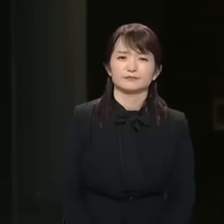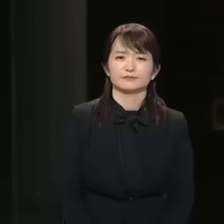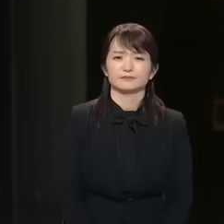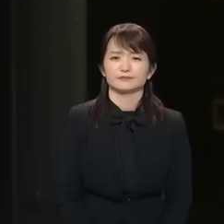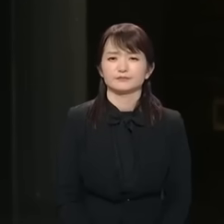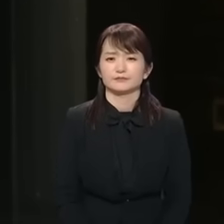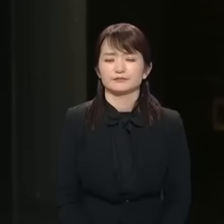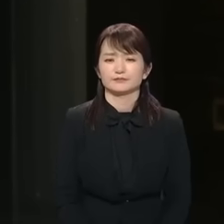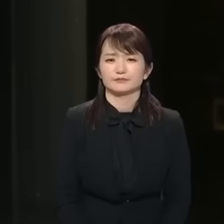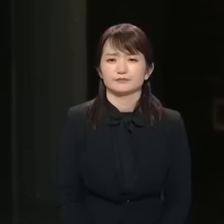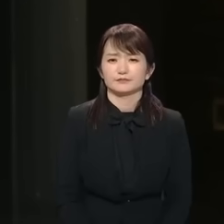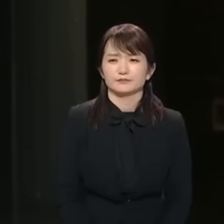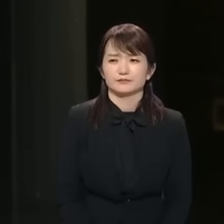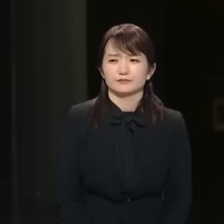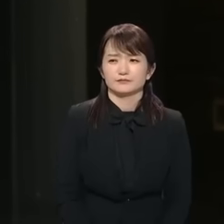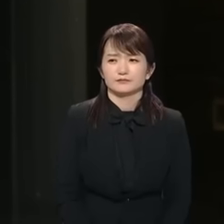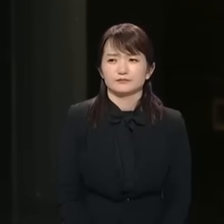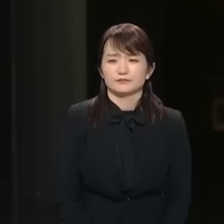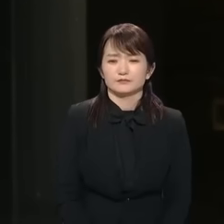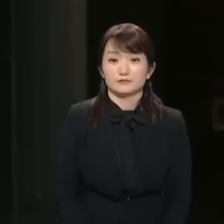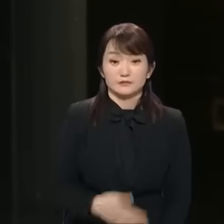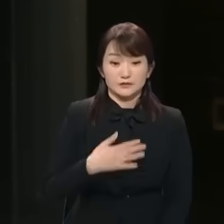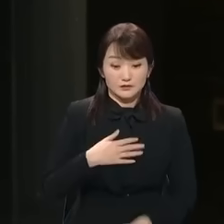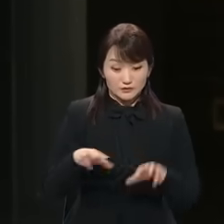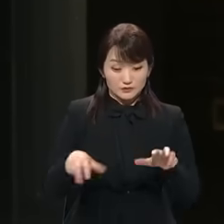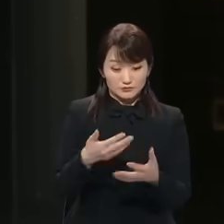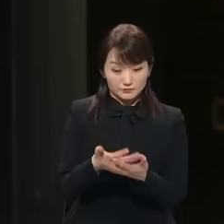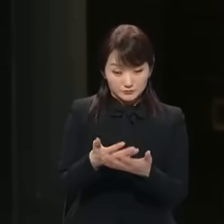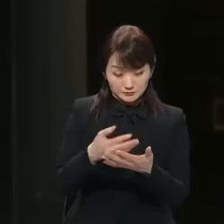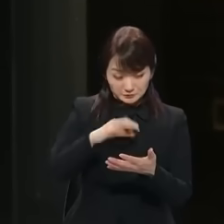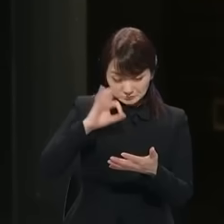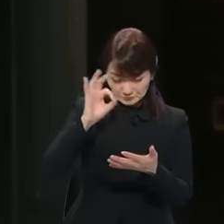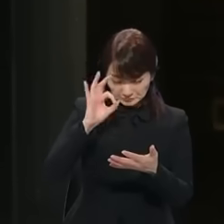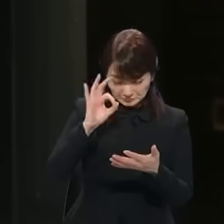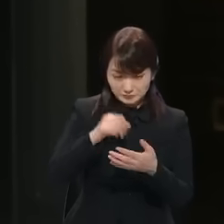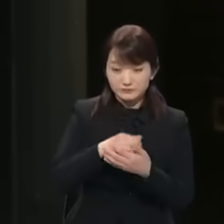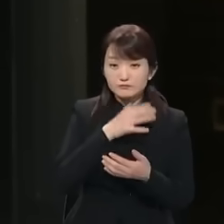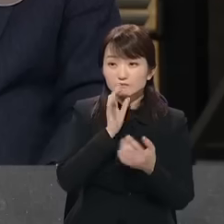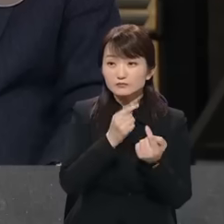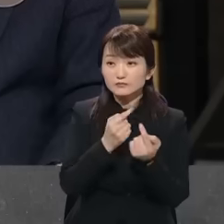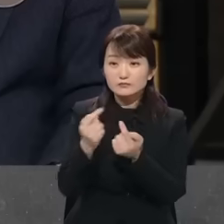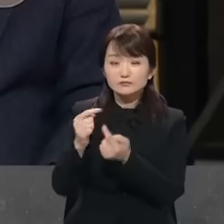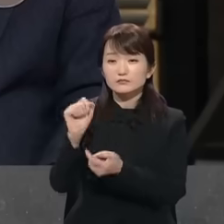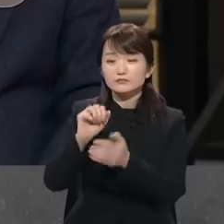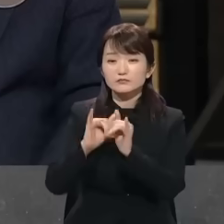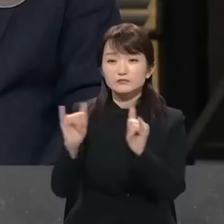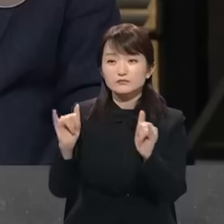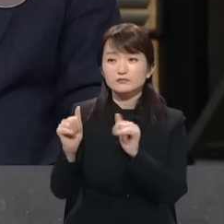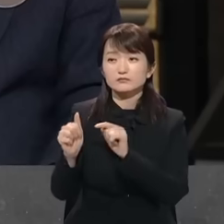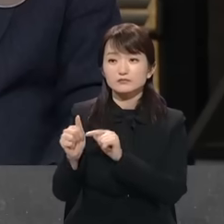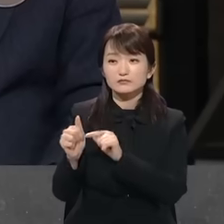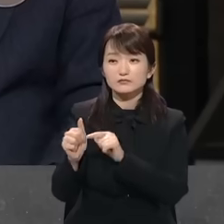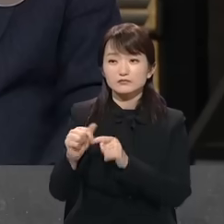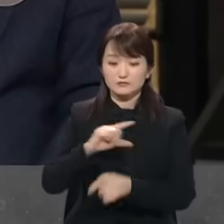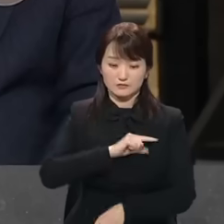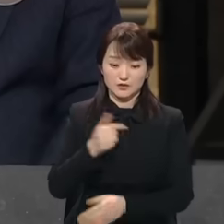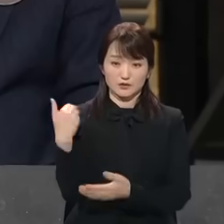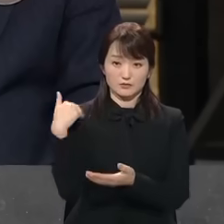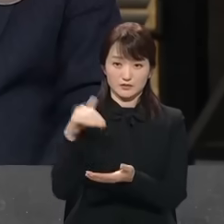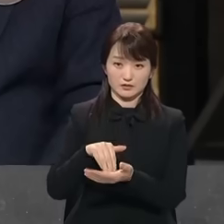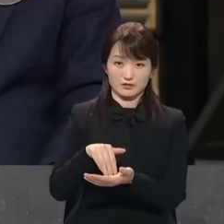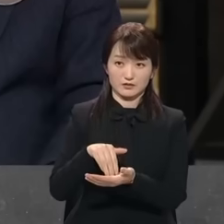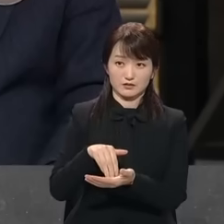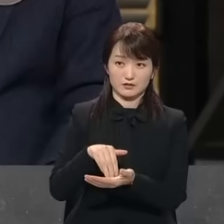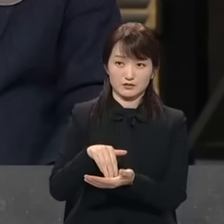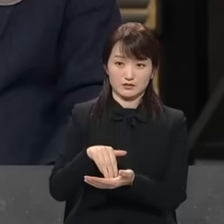교수님 뭐이 지금 저도 자료를 찾아봤더니이 고령 어 운전자들에 대해서 면허 반납을 하라 이렇게